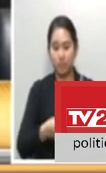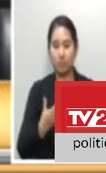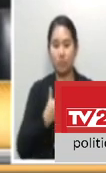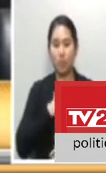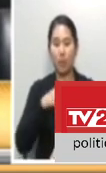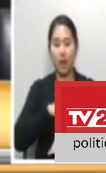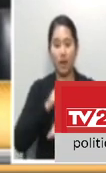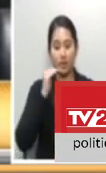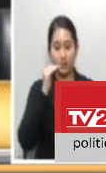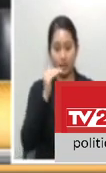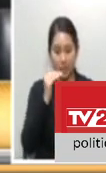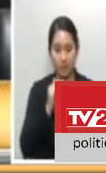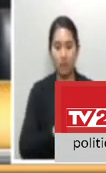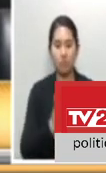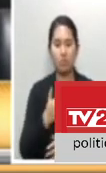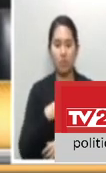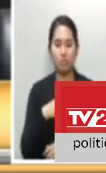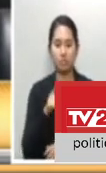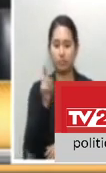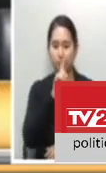จำกัดผมติดใจตรง